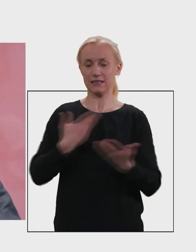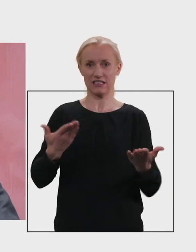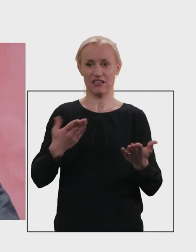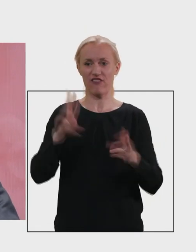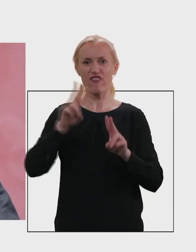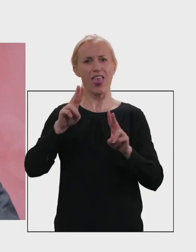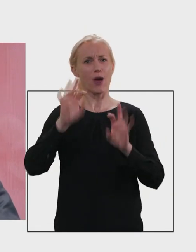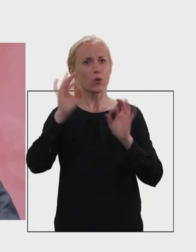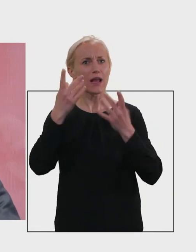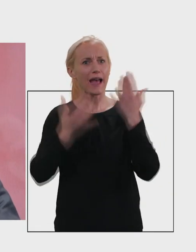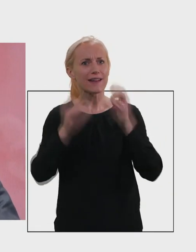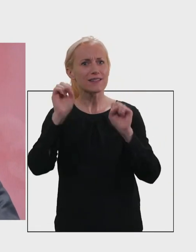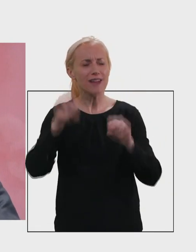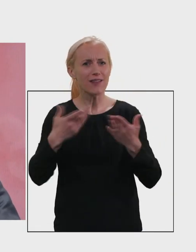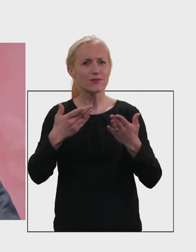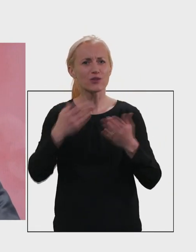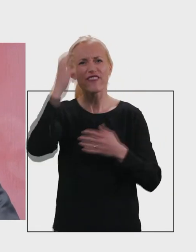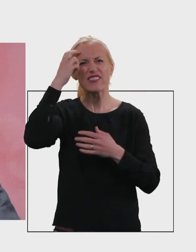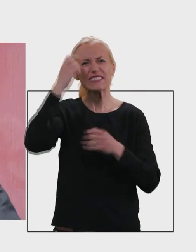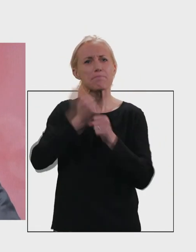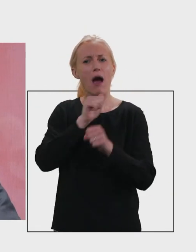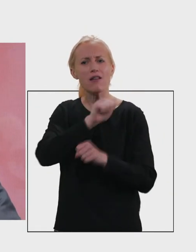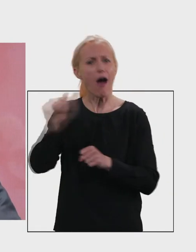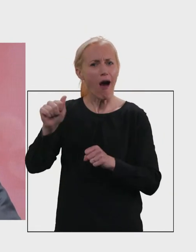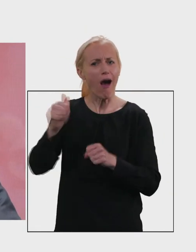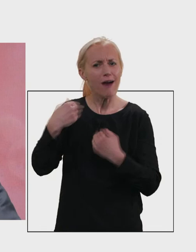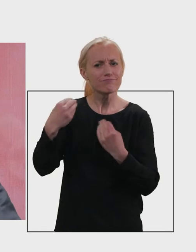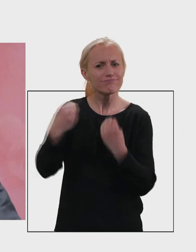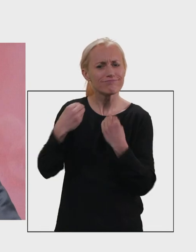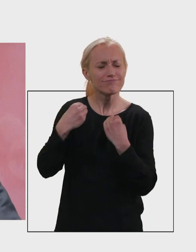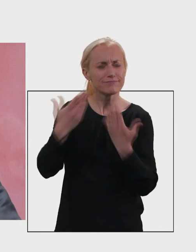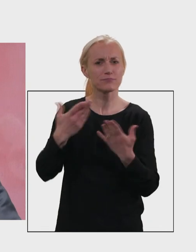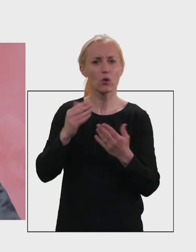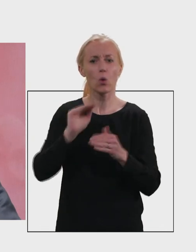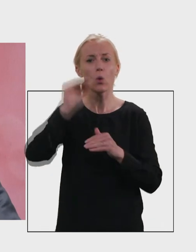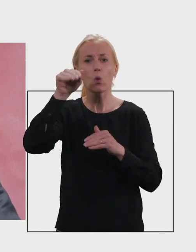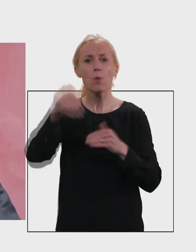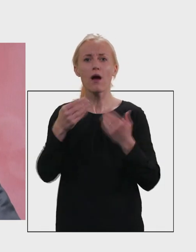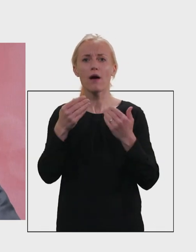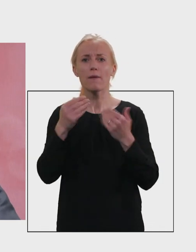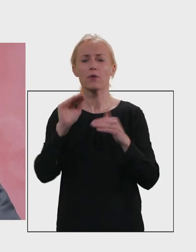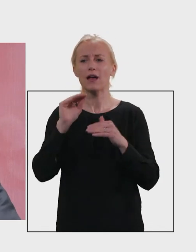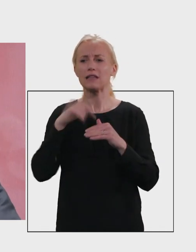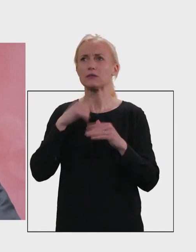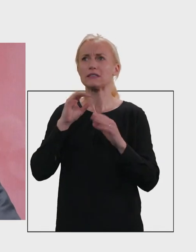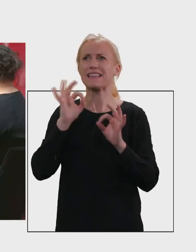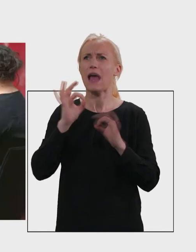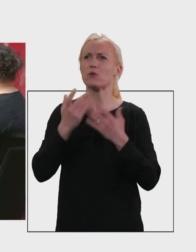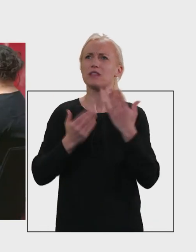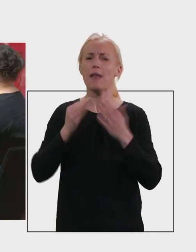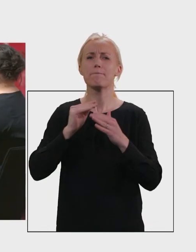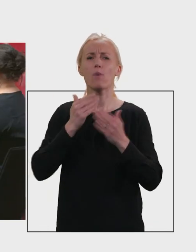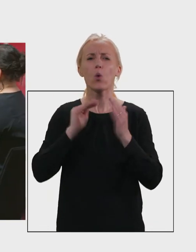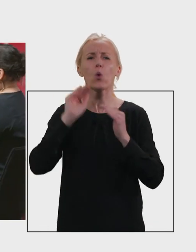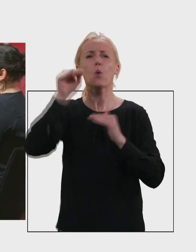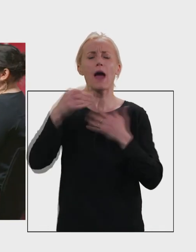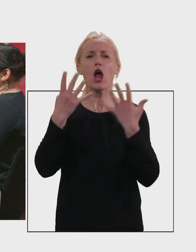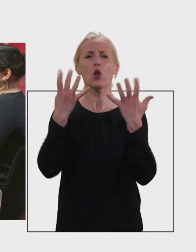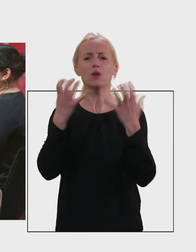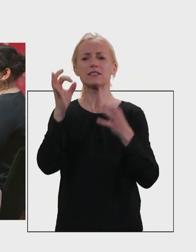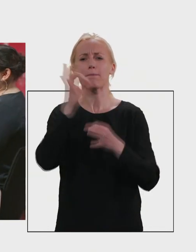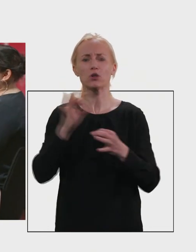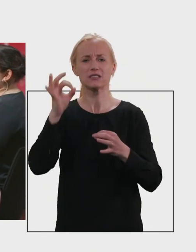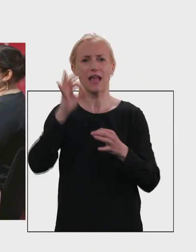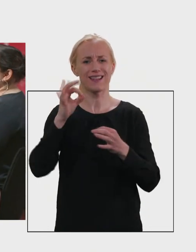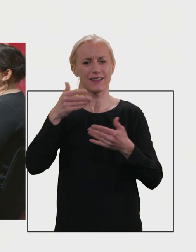rechnen kann und Wissen macht A, hat das ja uns beigebracht. Richtig, mehr als 90%, ich sage jetzt nicht genau die Zahl, könnt ihr rauskriegen, mehr als 90%